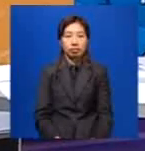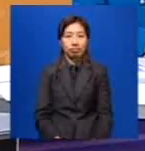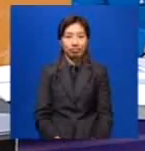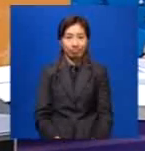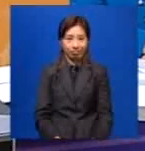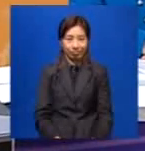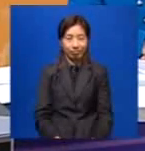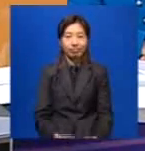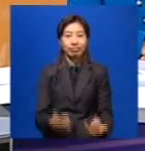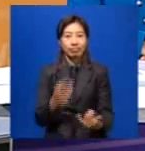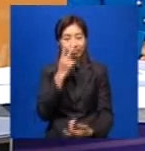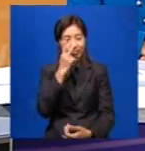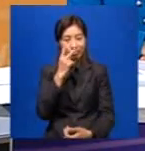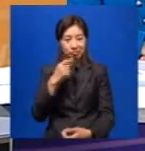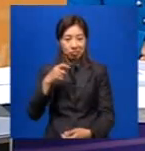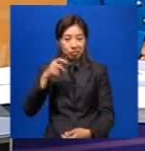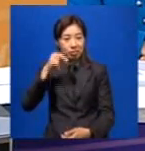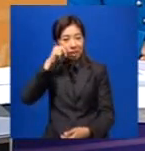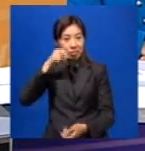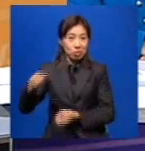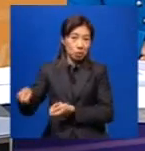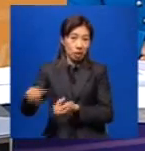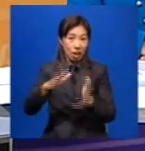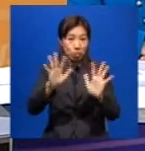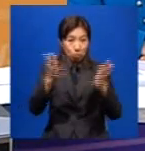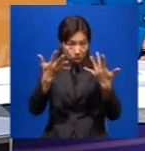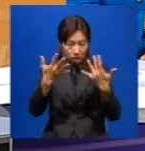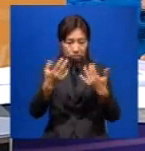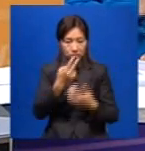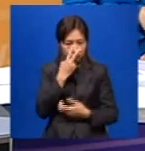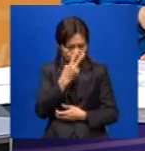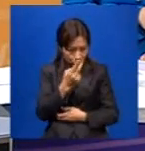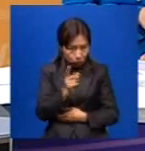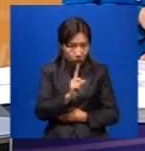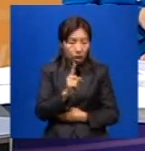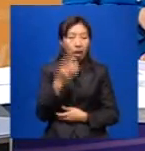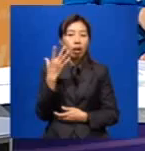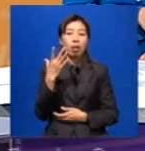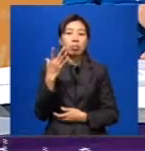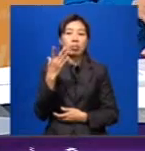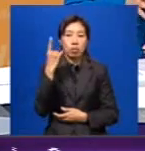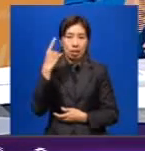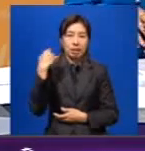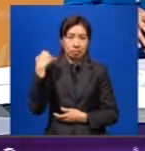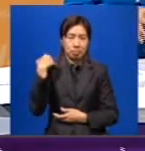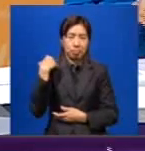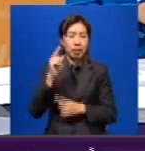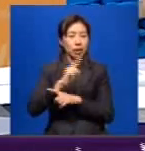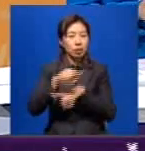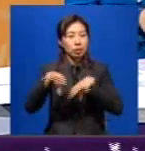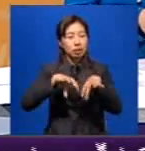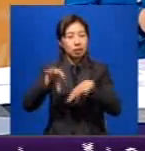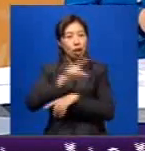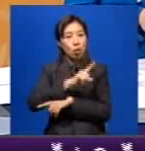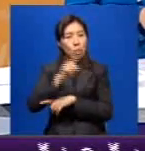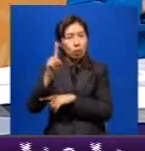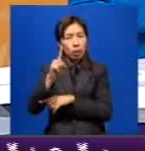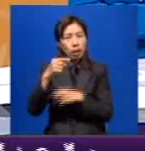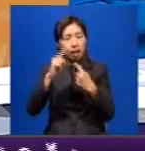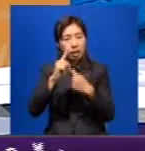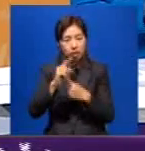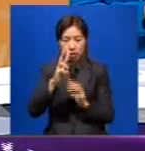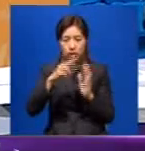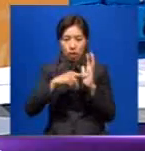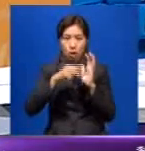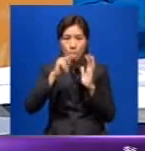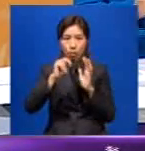ช่วงนี้มาติดตามคอนหลงสงกรานต์กันบ้างนะคะอย่างที่ทราบกันดีอยู่นะคะว่าเมื่อวานนี้มีงานวันไหลนะคะในหลายๆจุดด้วยกันไม่ว่าจะเป็น